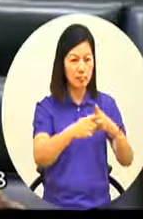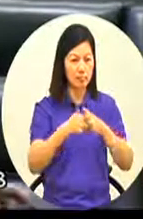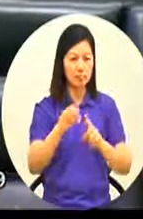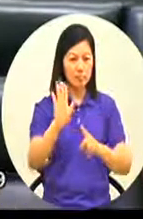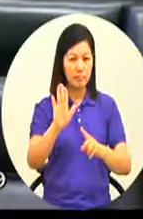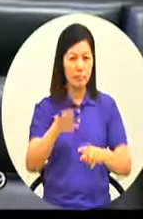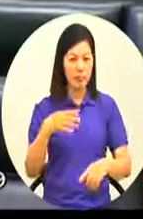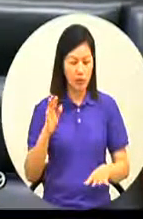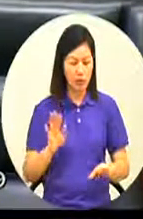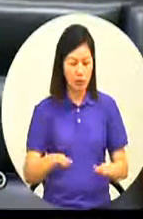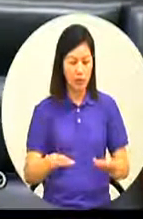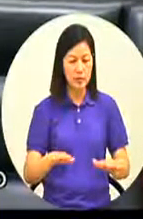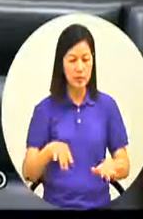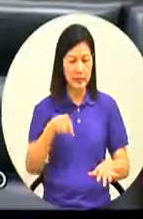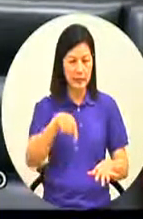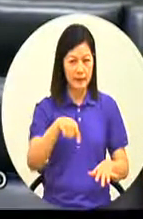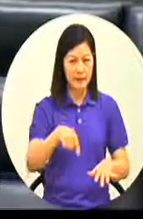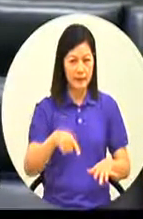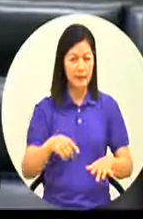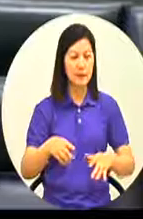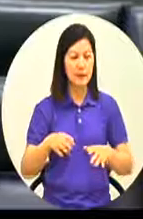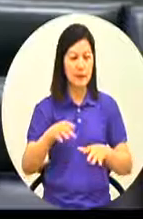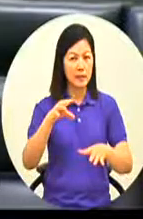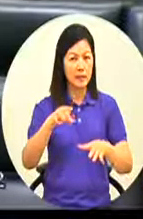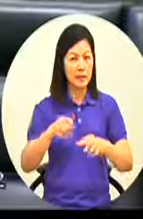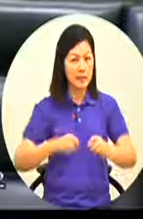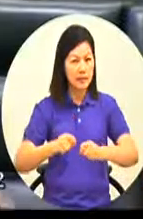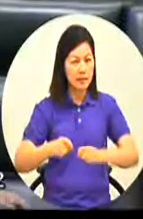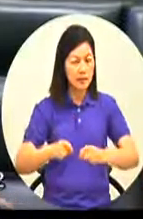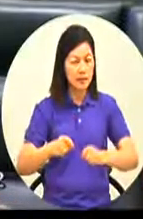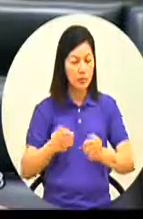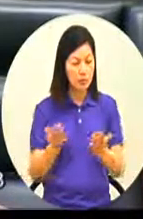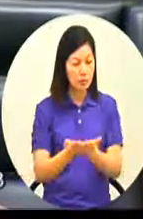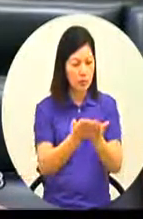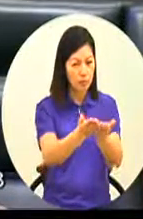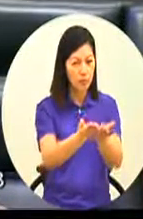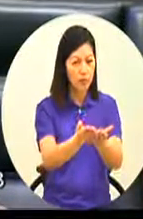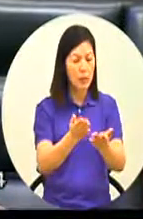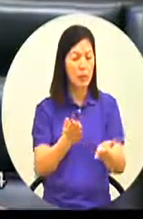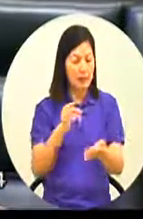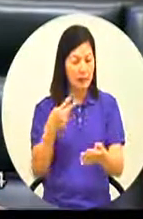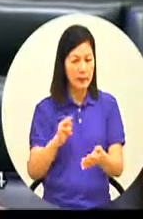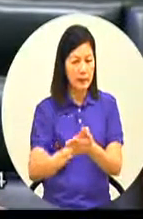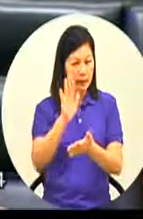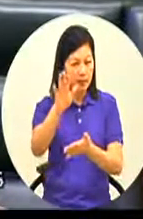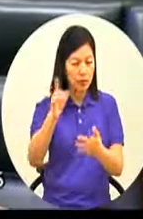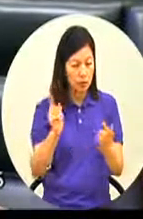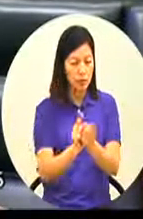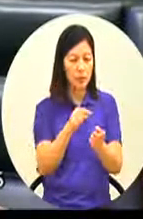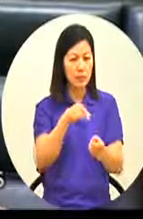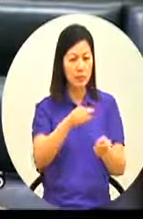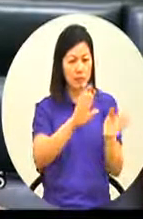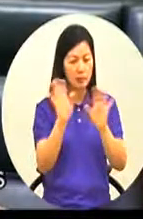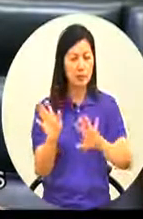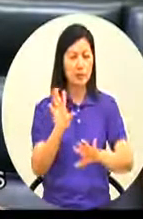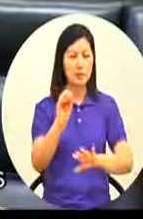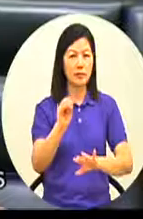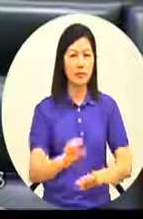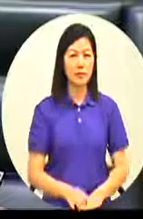仔日这个案例，是不是我们未来应该还是会碰到？未来有可能可以拄